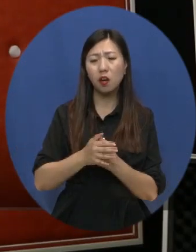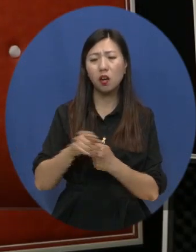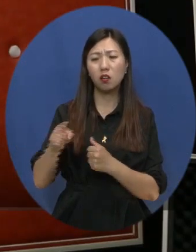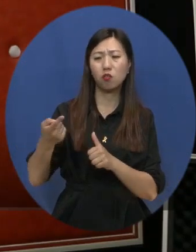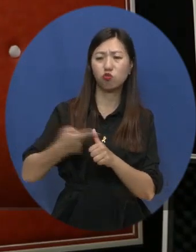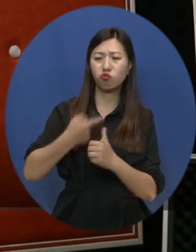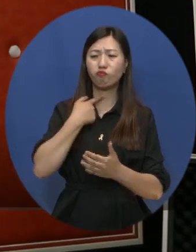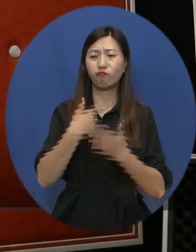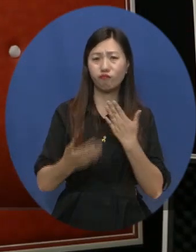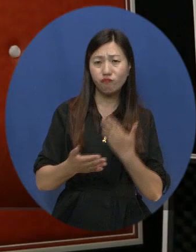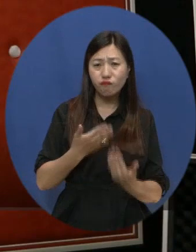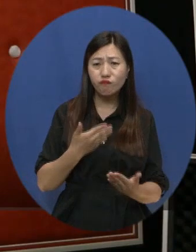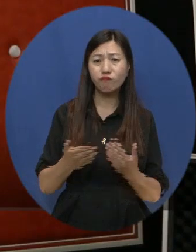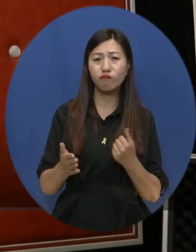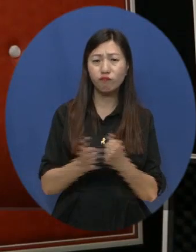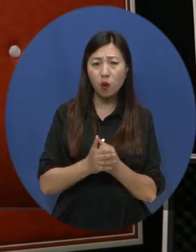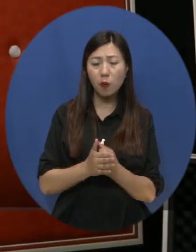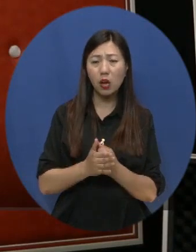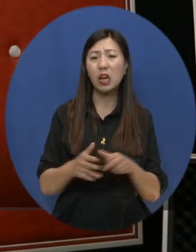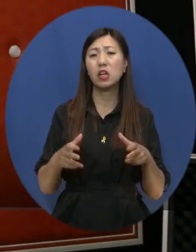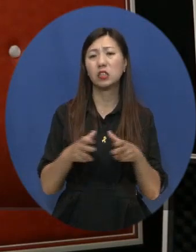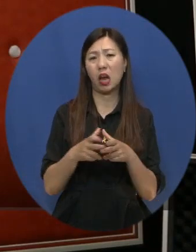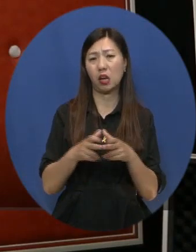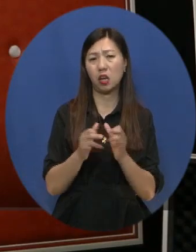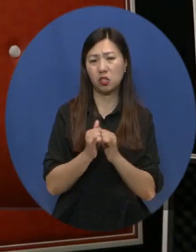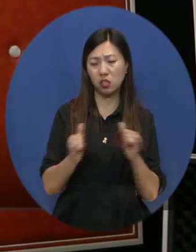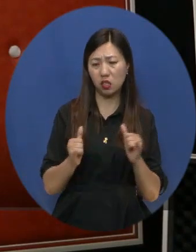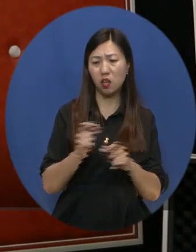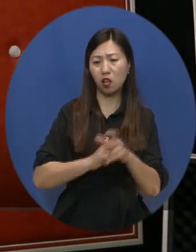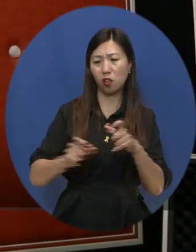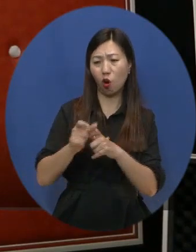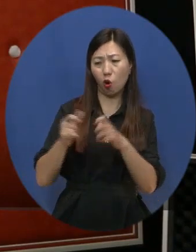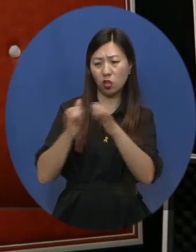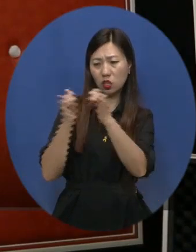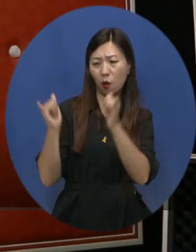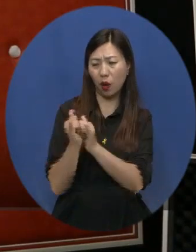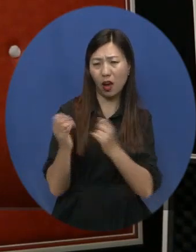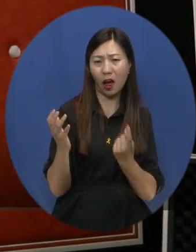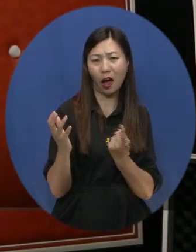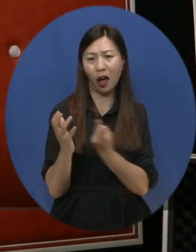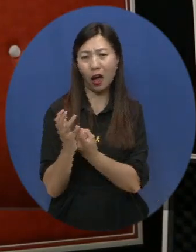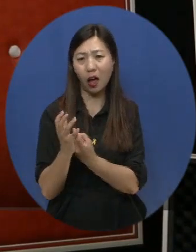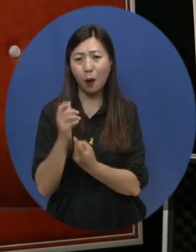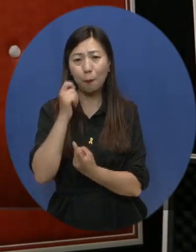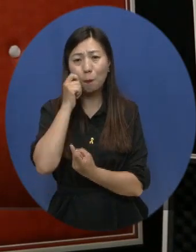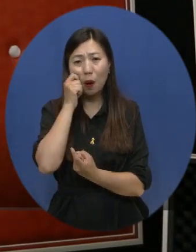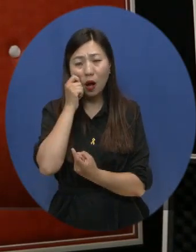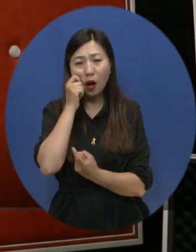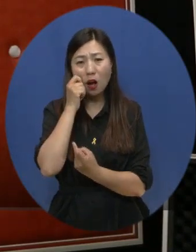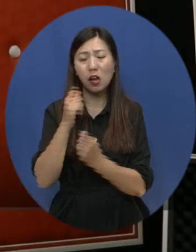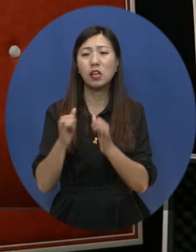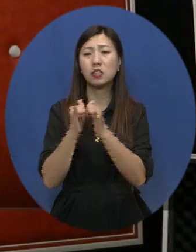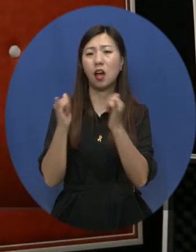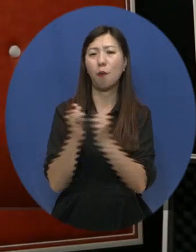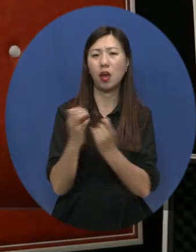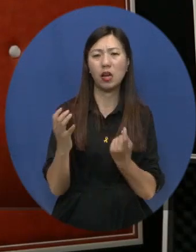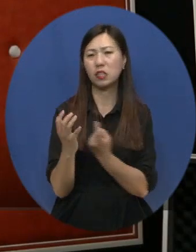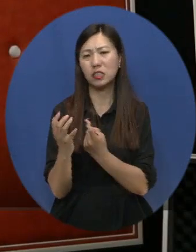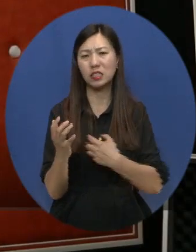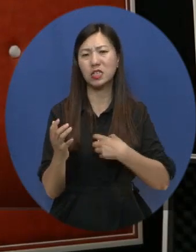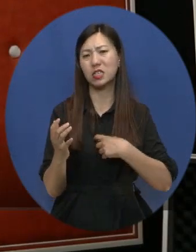겪다가 장애인들이 점점 사회에 나가지 못하고 또 나가지 않으려고 하는